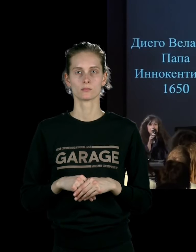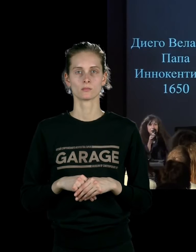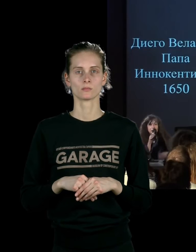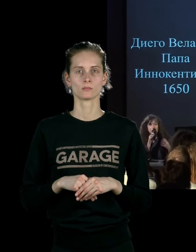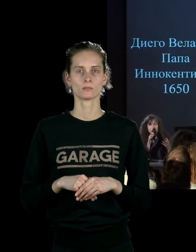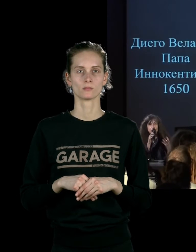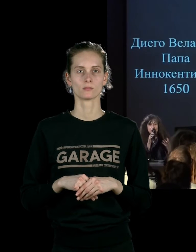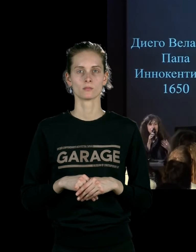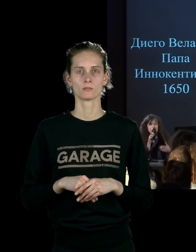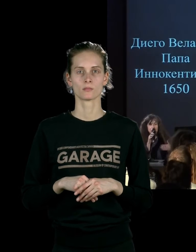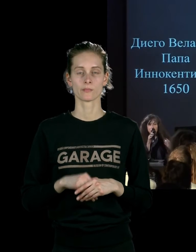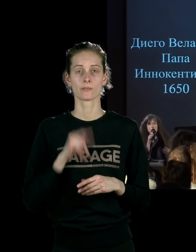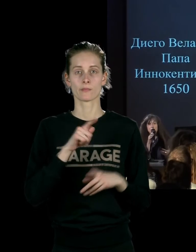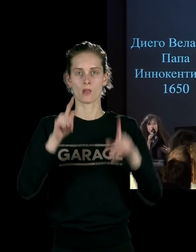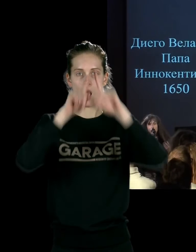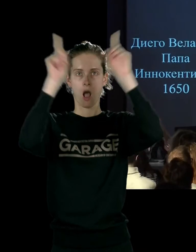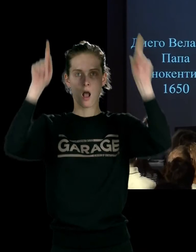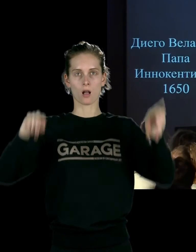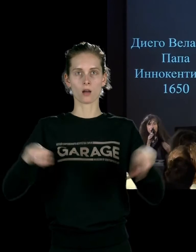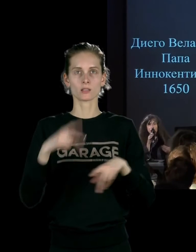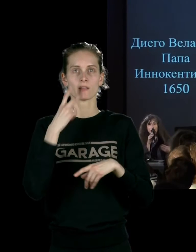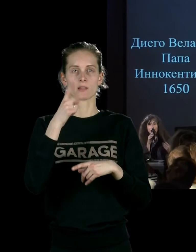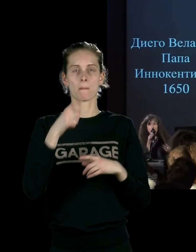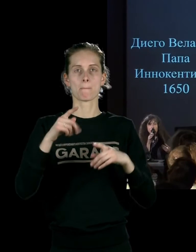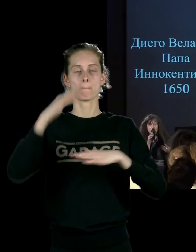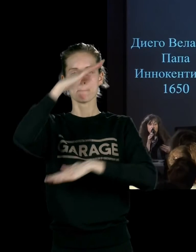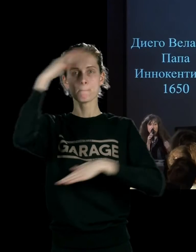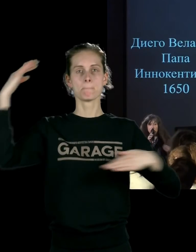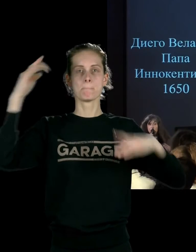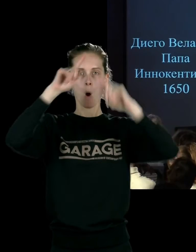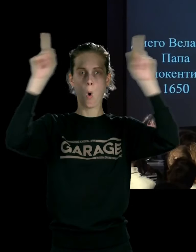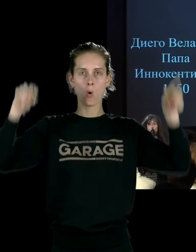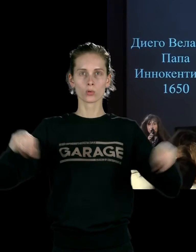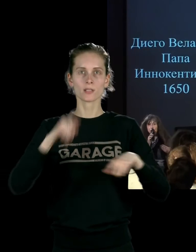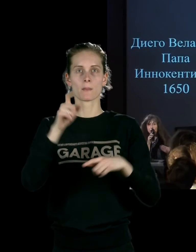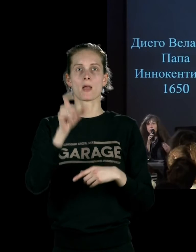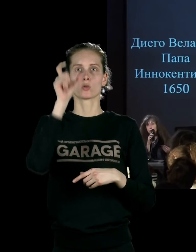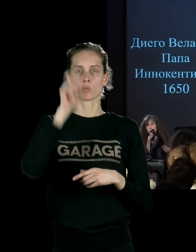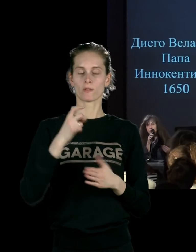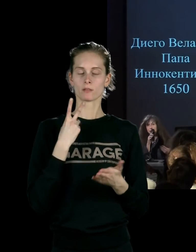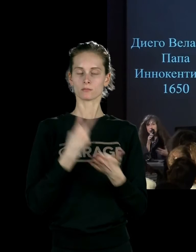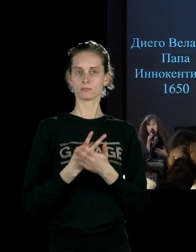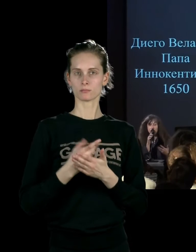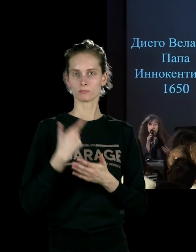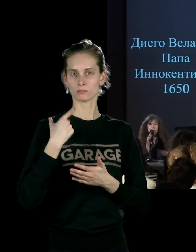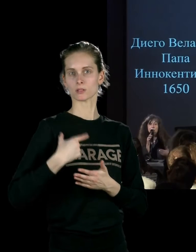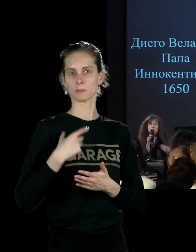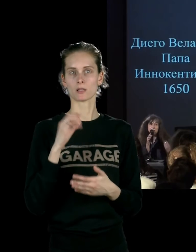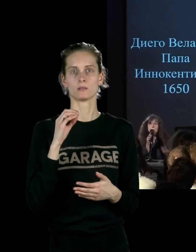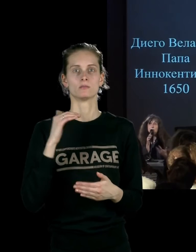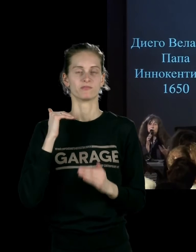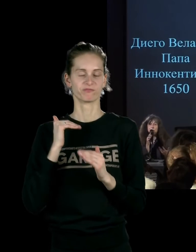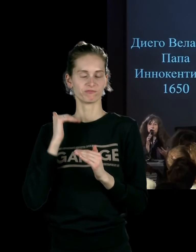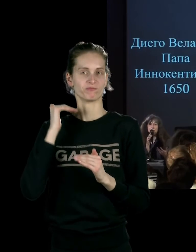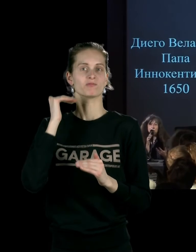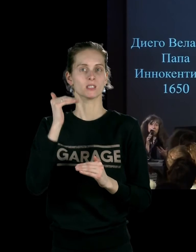Что в этой картине есть ощущение, действительно, это парадный портрет, где человек представляет, прежде всего, свой статус, а не